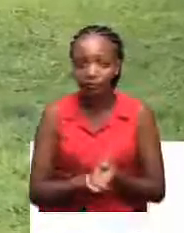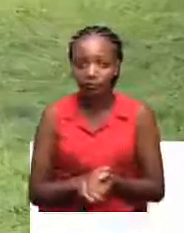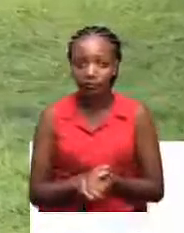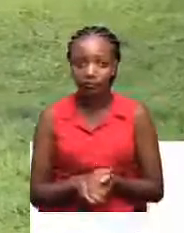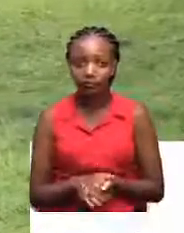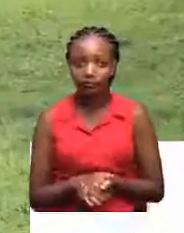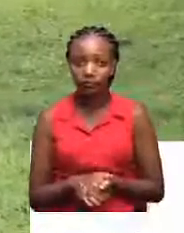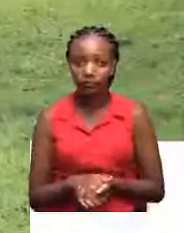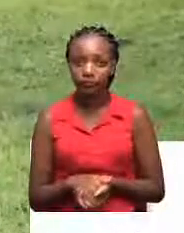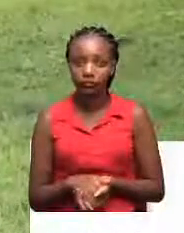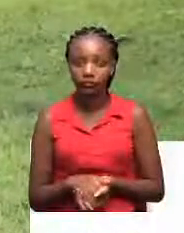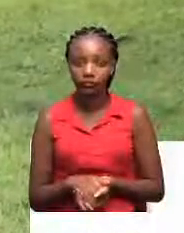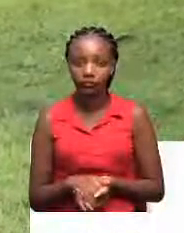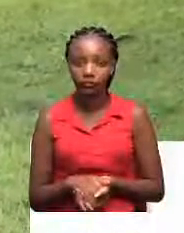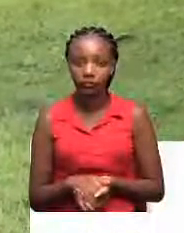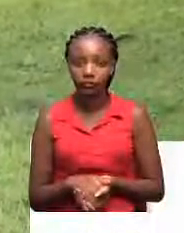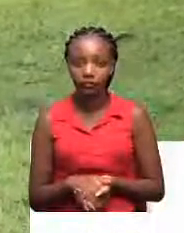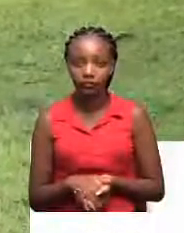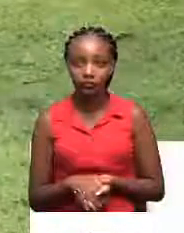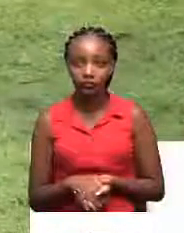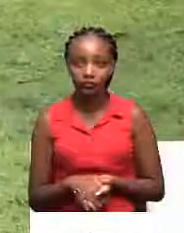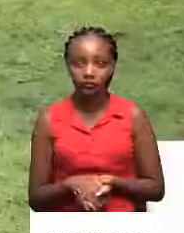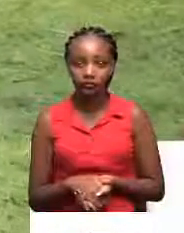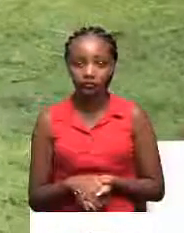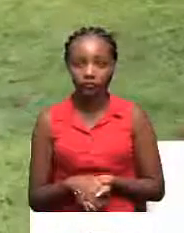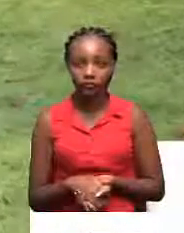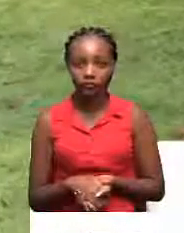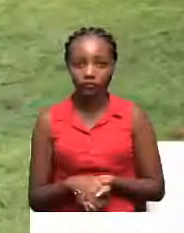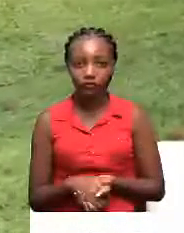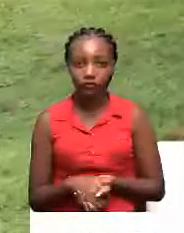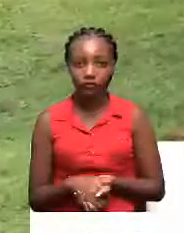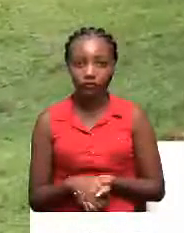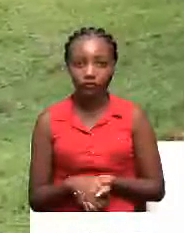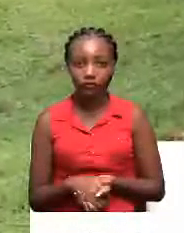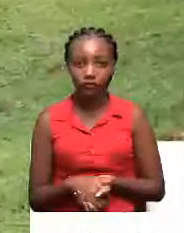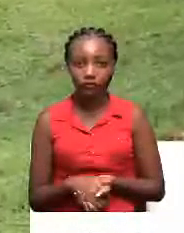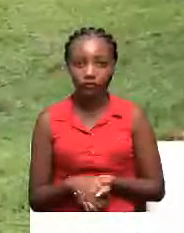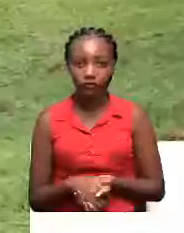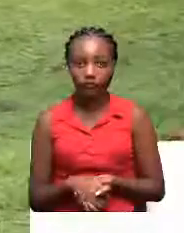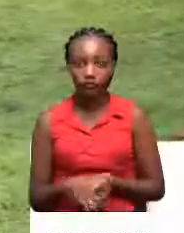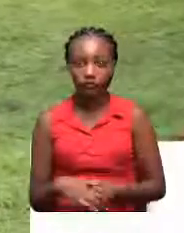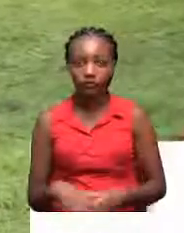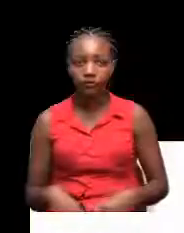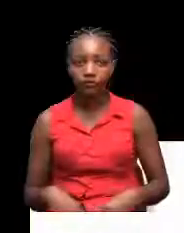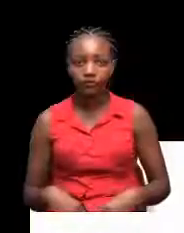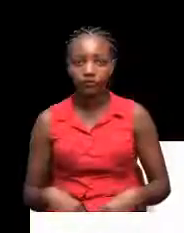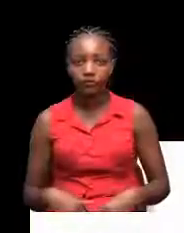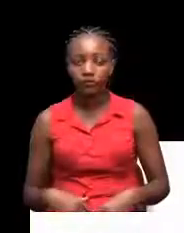Abuje, TV 47, kaunti ndogo ya Nambale.